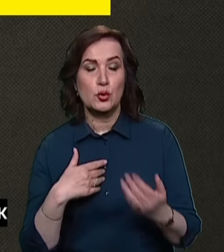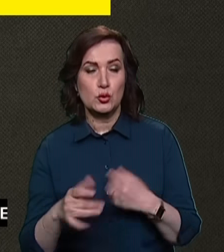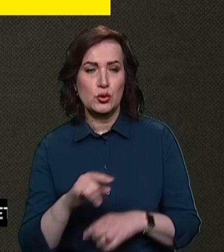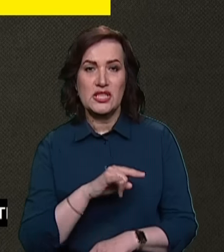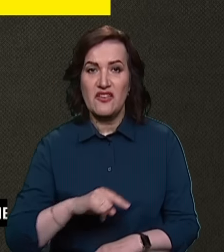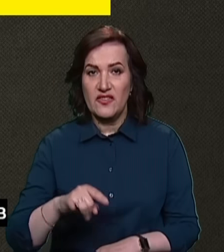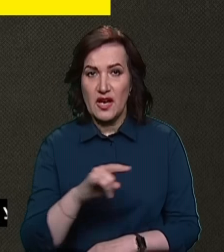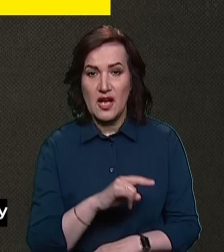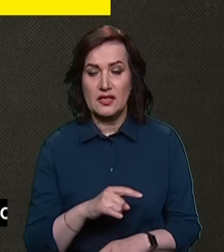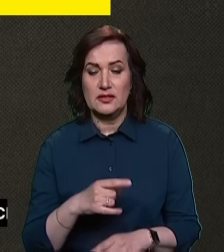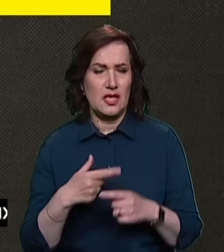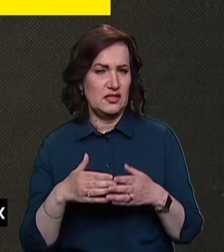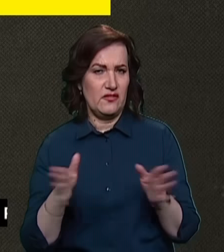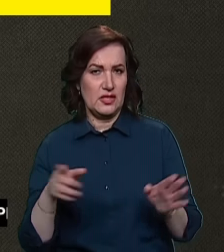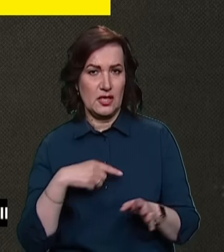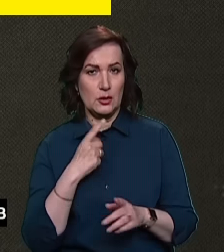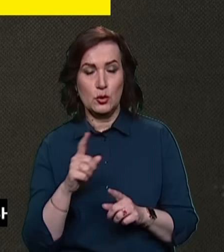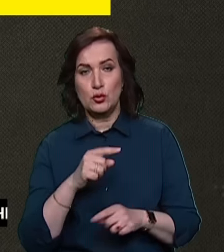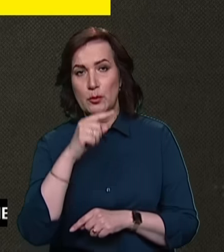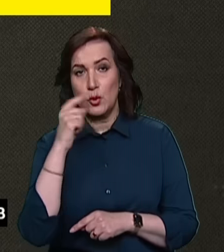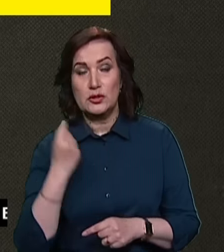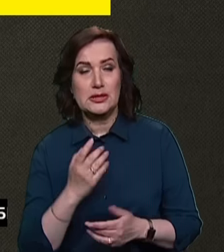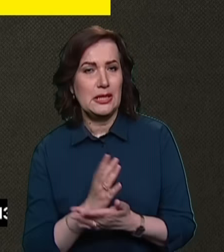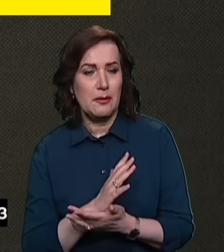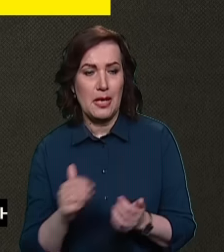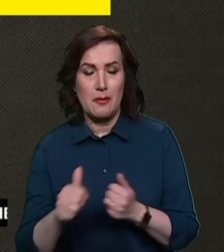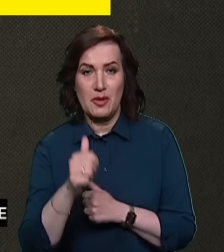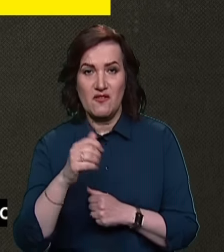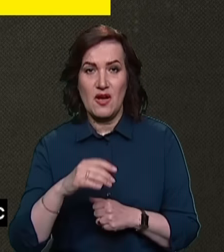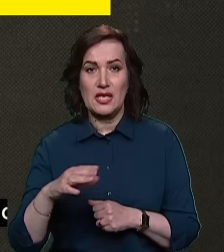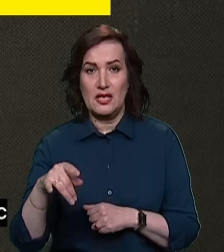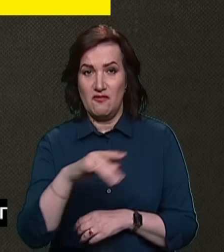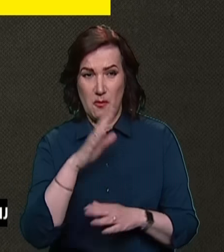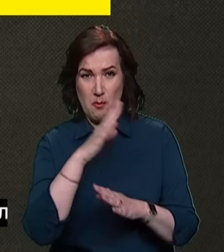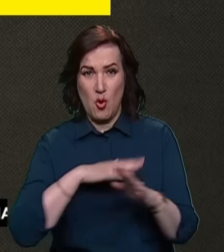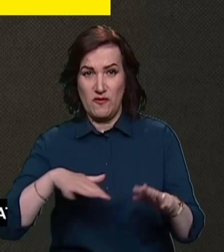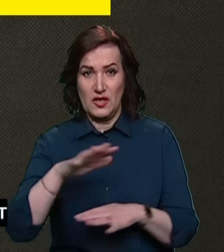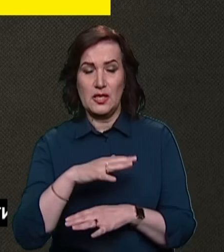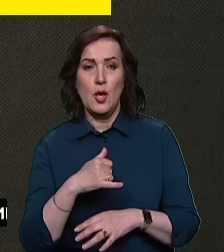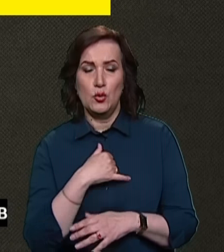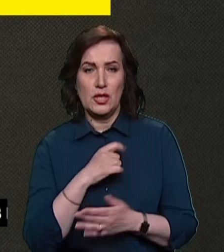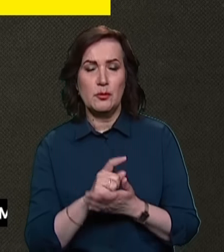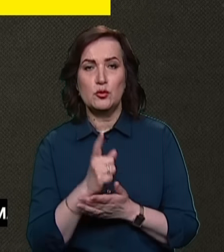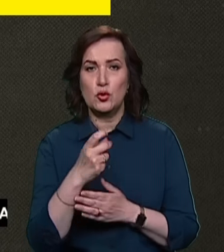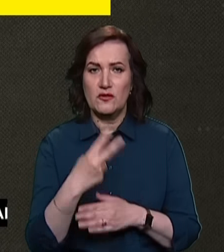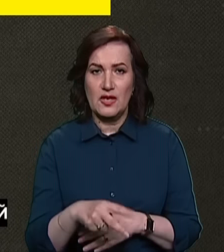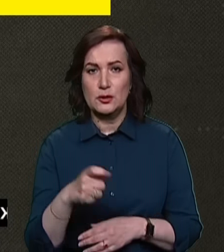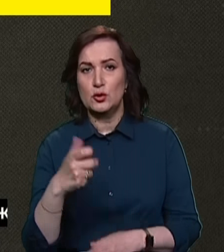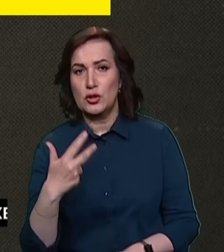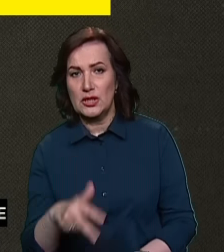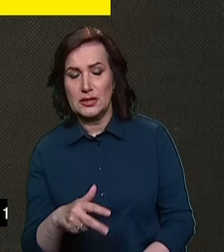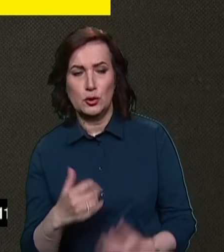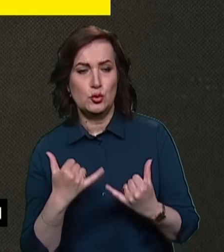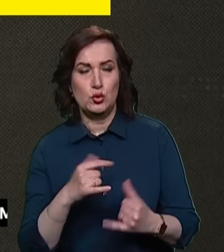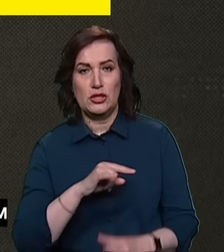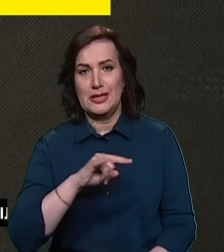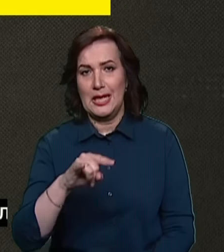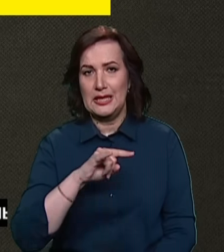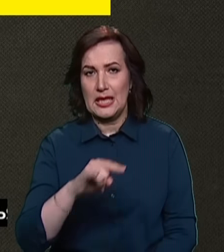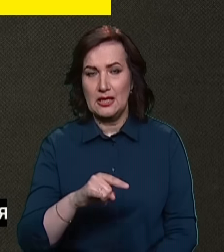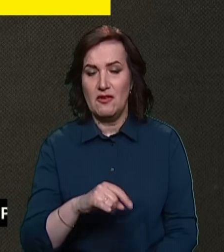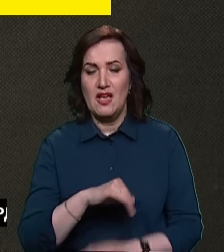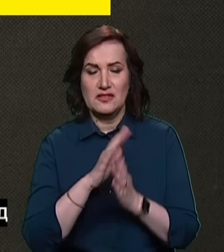стосується авіації, я це відкрито кажу, щоб Росія не мала переваги в повітрі, у нашому флоті має бути 120-130 сучасних